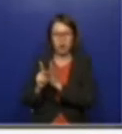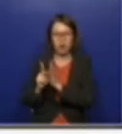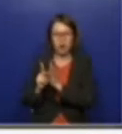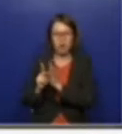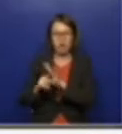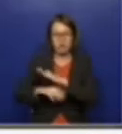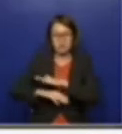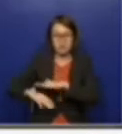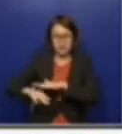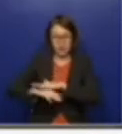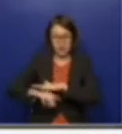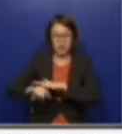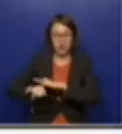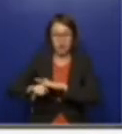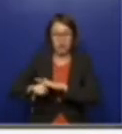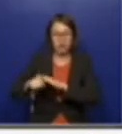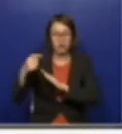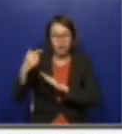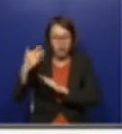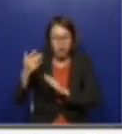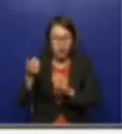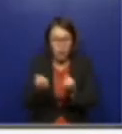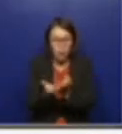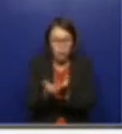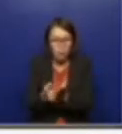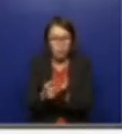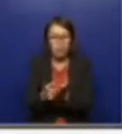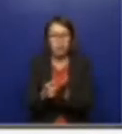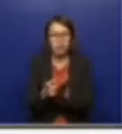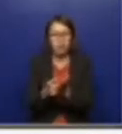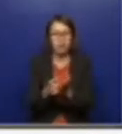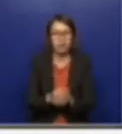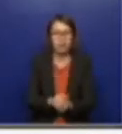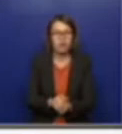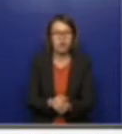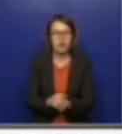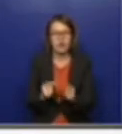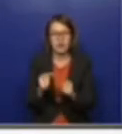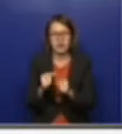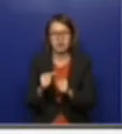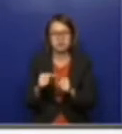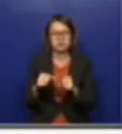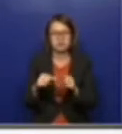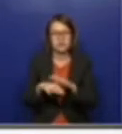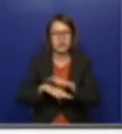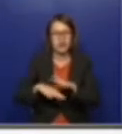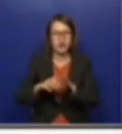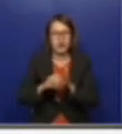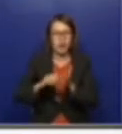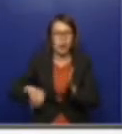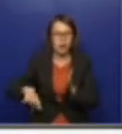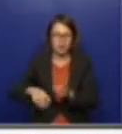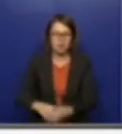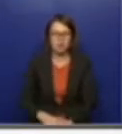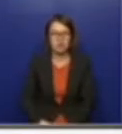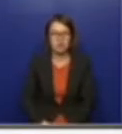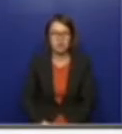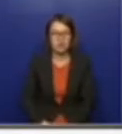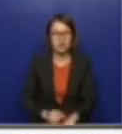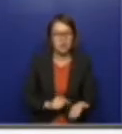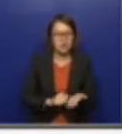ฐที่จะกระทบเขาได้เนี่ยแนวนโยบายแห่งรัฐนะครับผมตัดคำพื้นฐานออกสามารถเสนอเป็นกฎหมาย